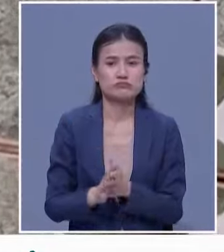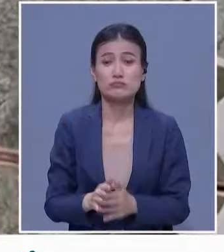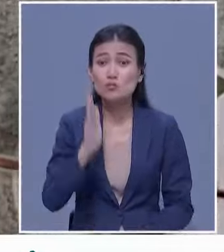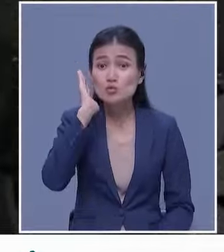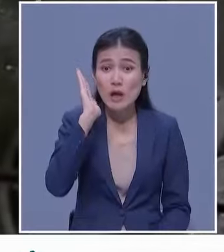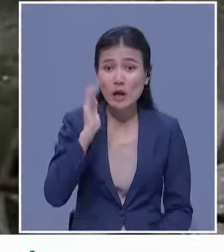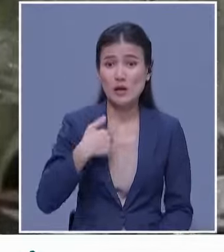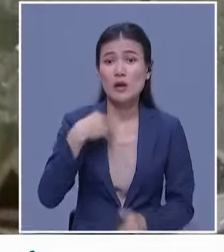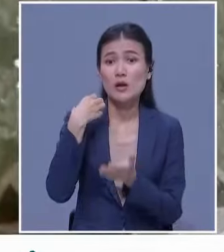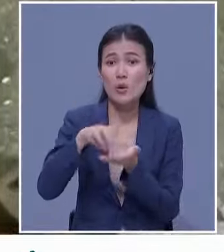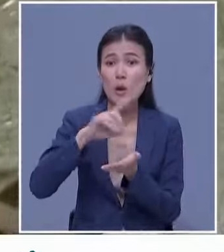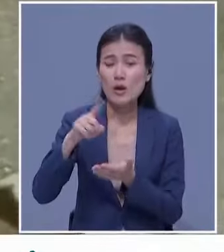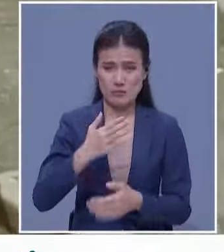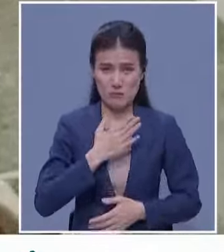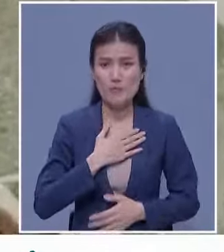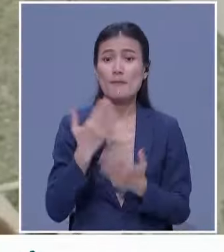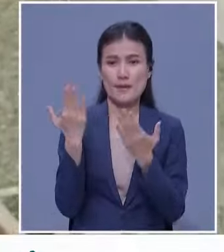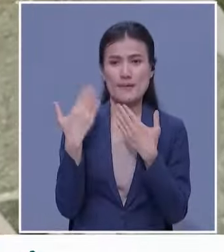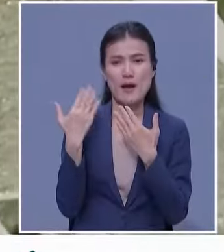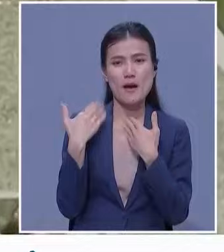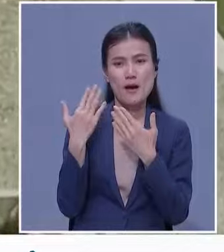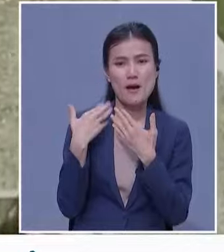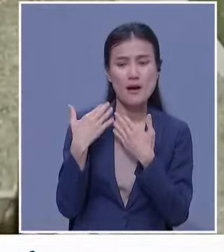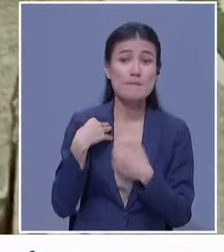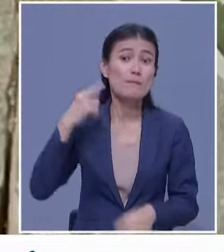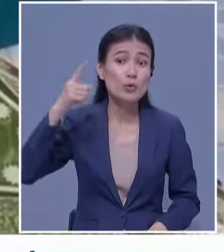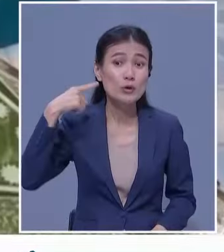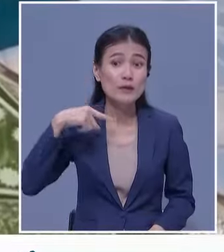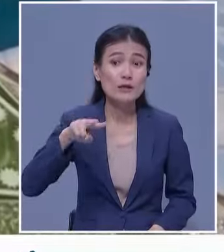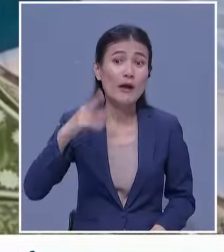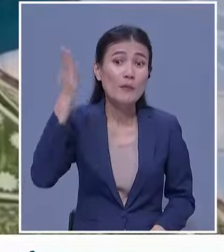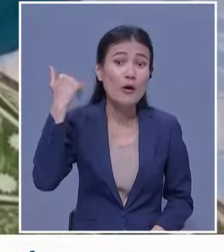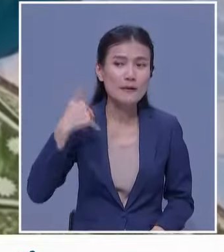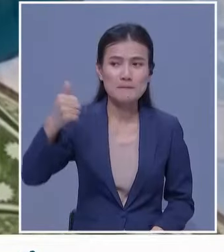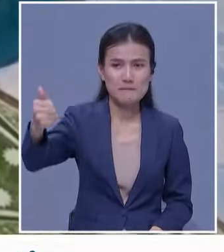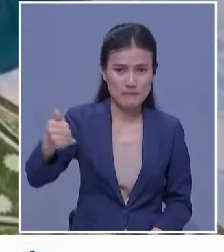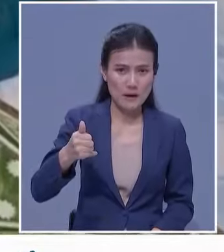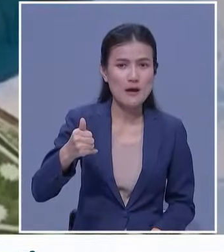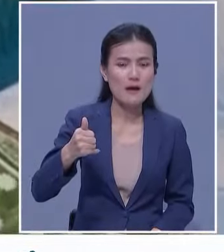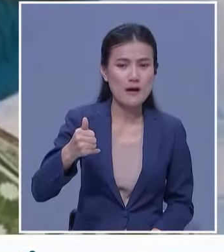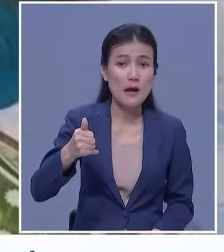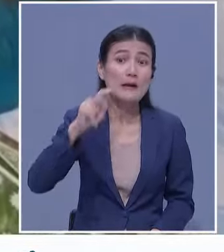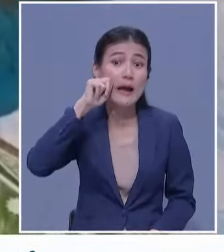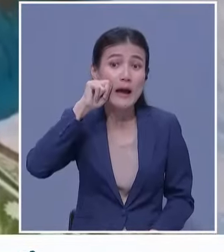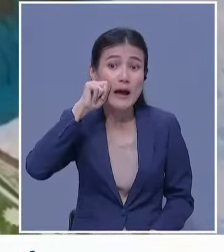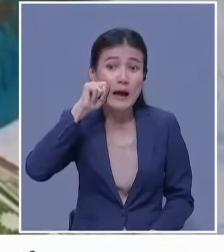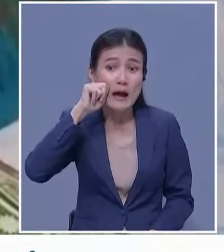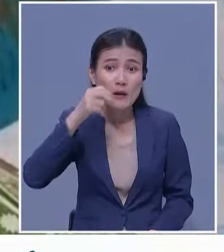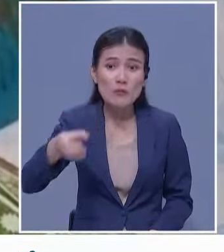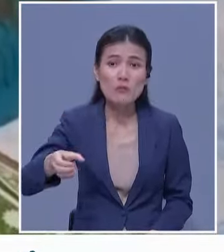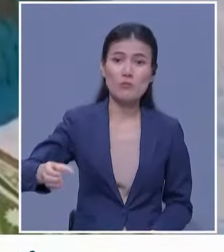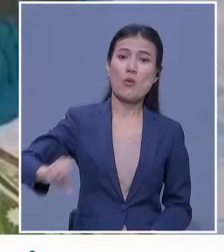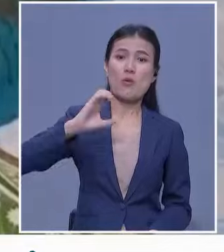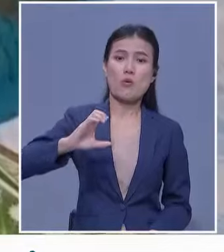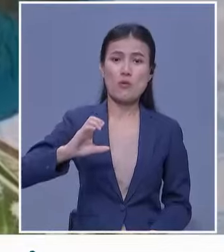ล่าแบบนี้ว่าตอนนั้นเนี่ยเขาอาบน้ำอยู่ปรากฏว่าอดีตแฟนสาวบุกเข้ามาในบ้านเอาน้ำบางอย่างมาราดใส่ตัวเข